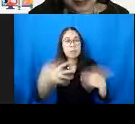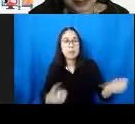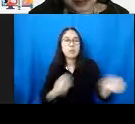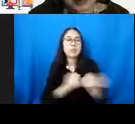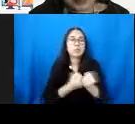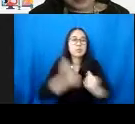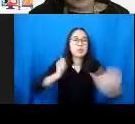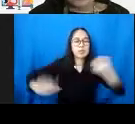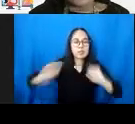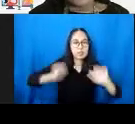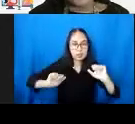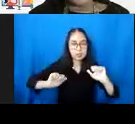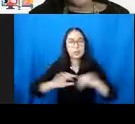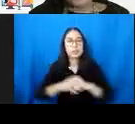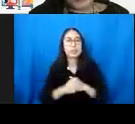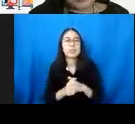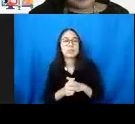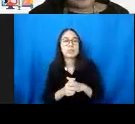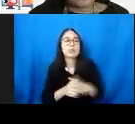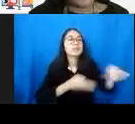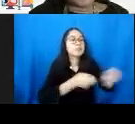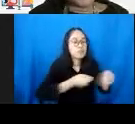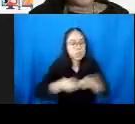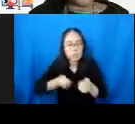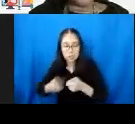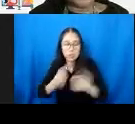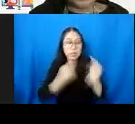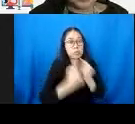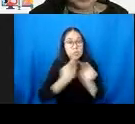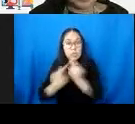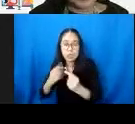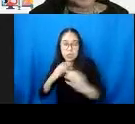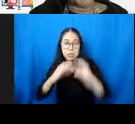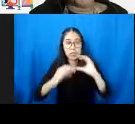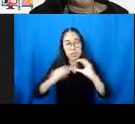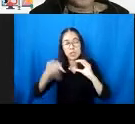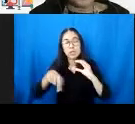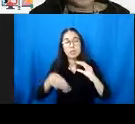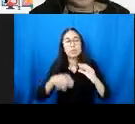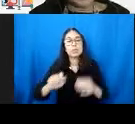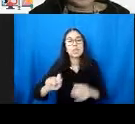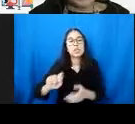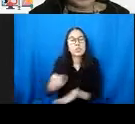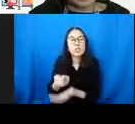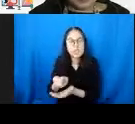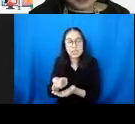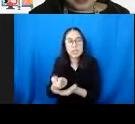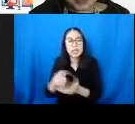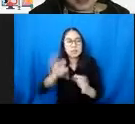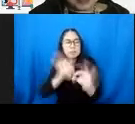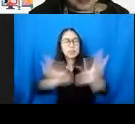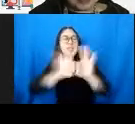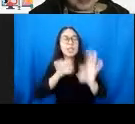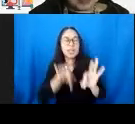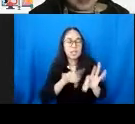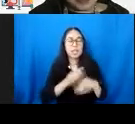kegiatan. Koordinasi dan komunikasi merupakan kunci kerja kami. Nah,